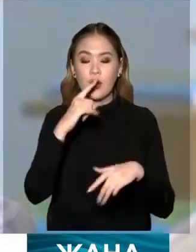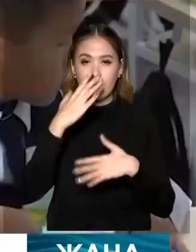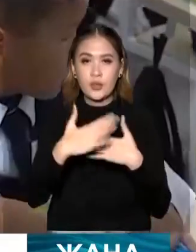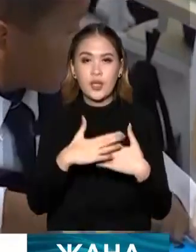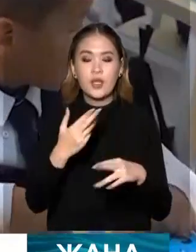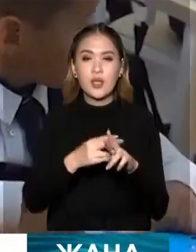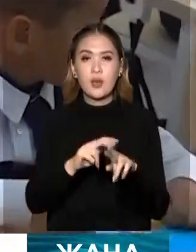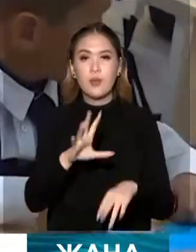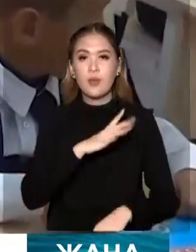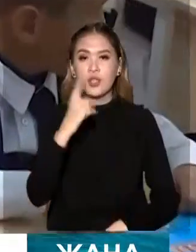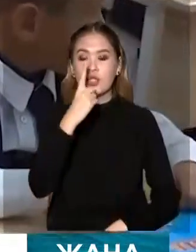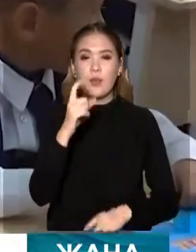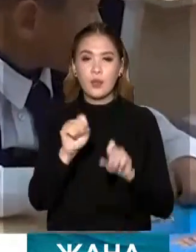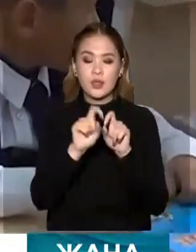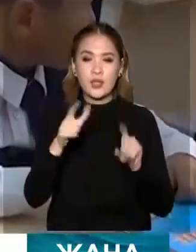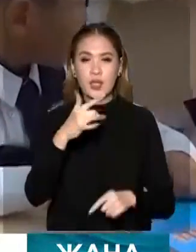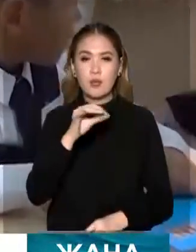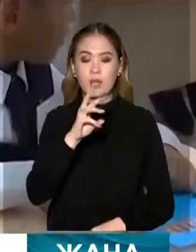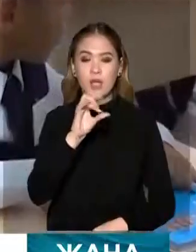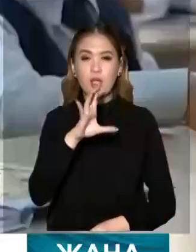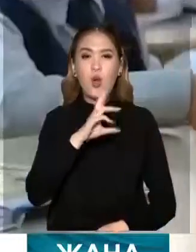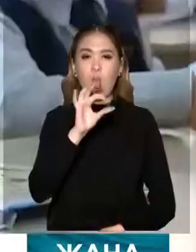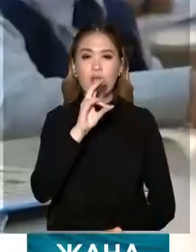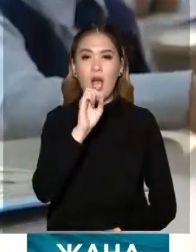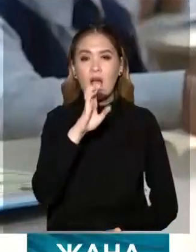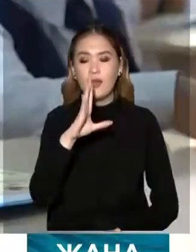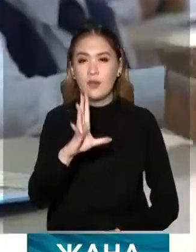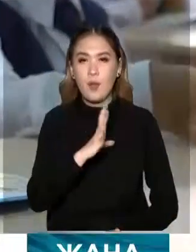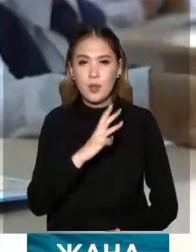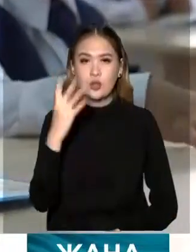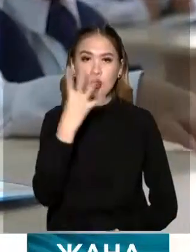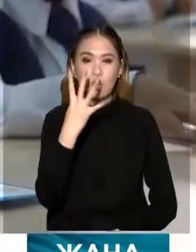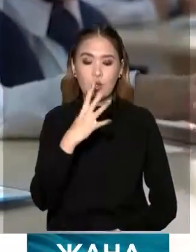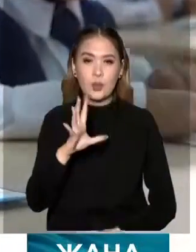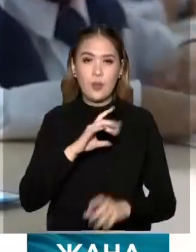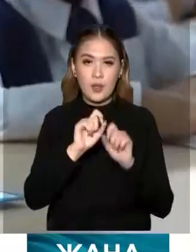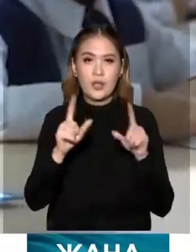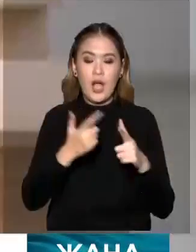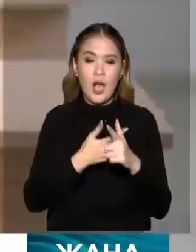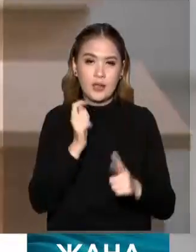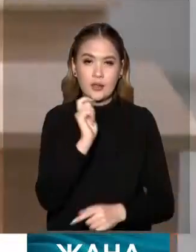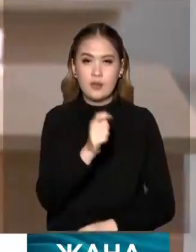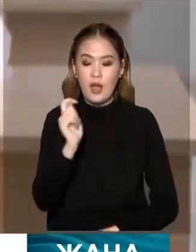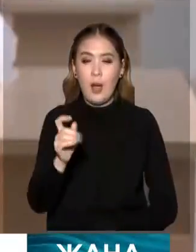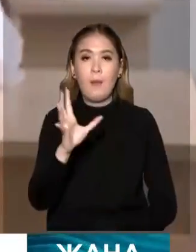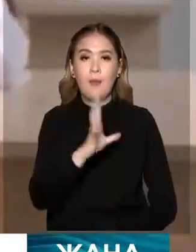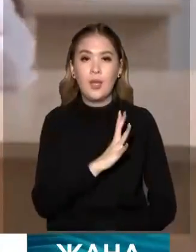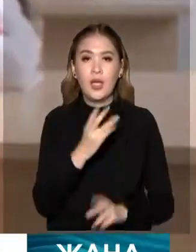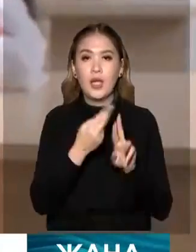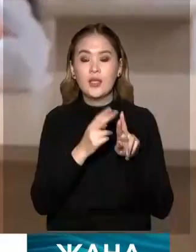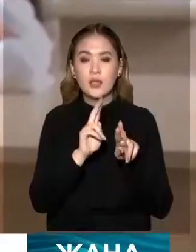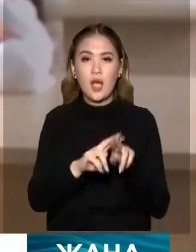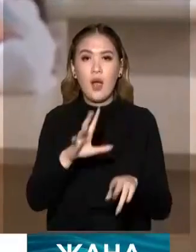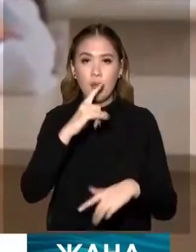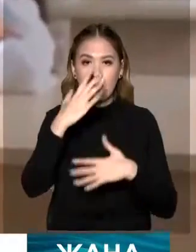ауданда нөмірі 1-ші мектеп гимназияға Дінмұхамед Қонаевтың, 4-ші мектеп лицейге Балжан Бөлтірікованың есімі берілген екен. Білім